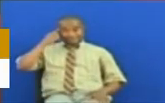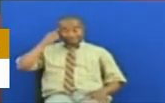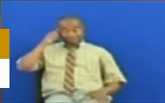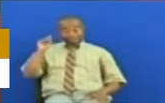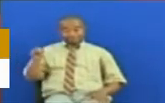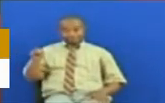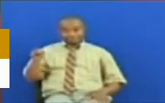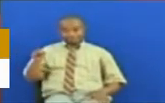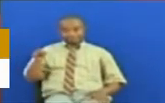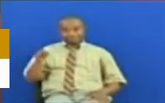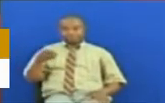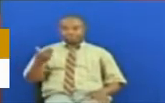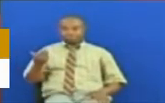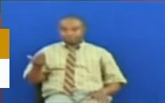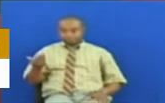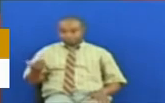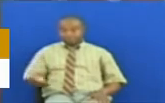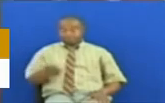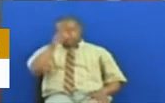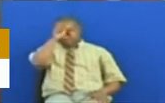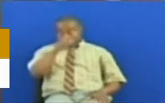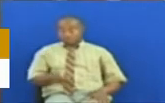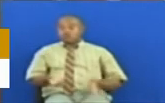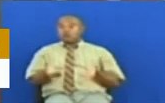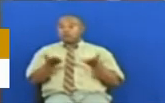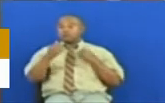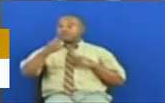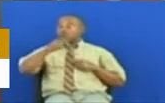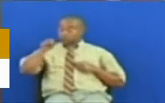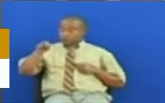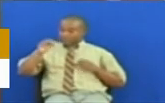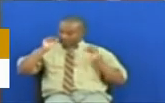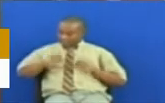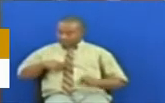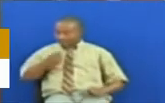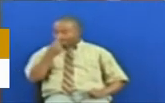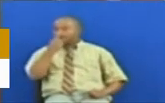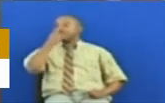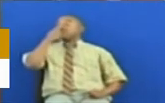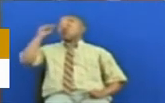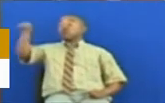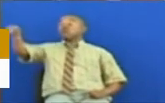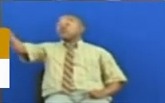na fahari katika swala hili, mmoja hapo ni wewe, kwa sababu